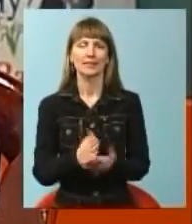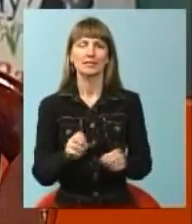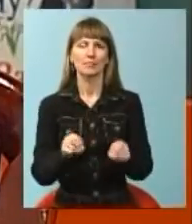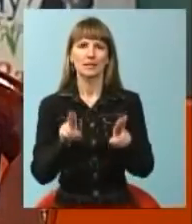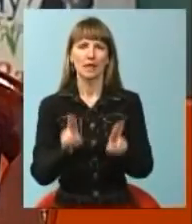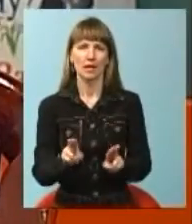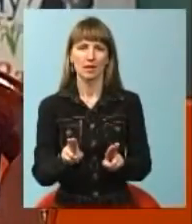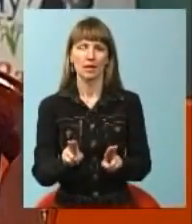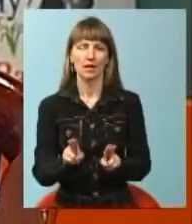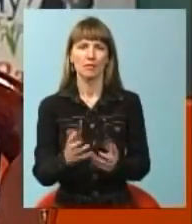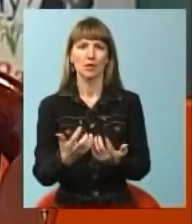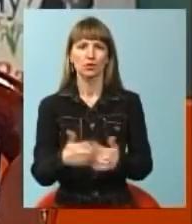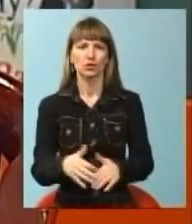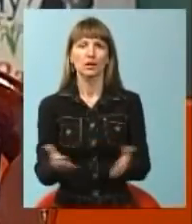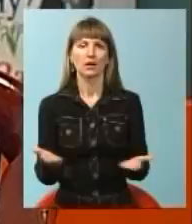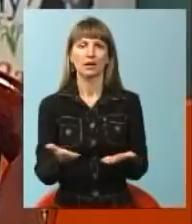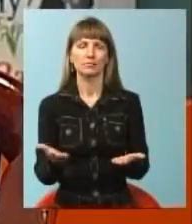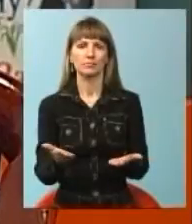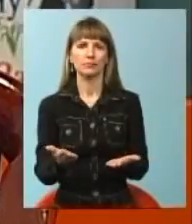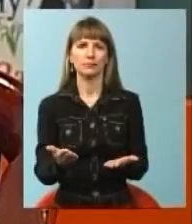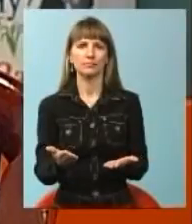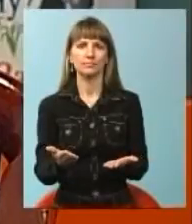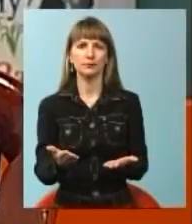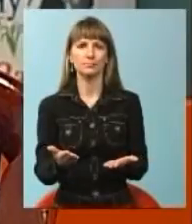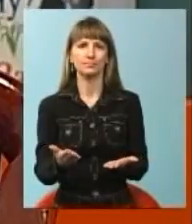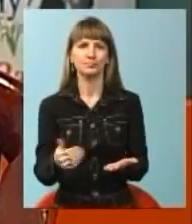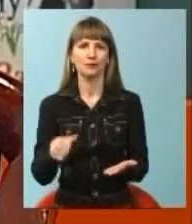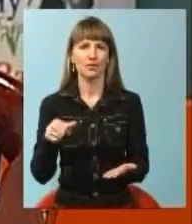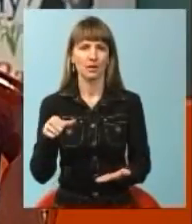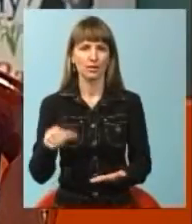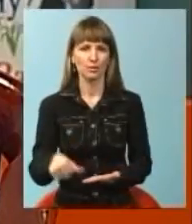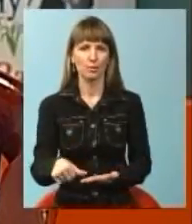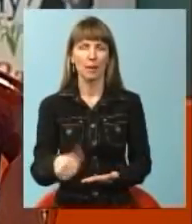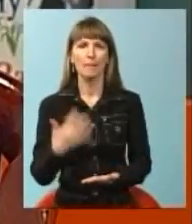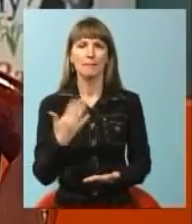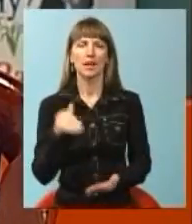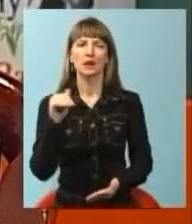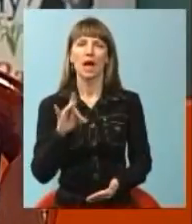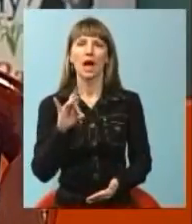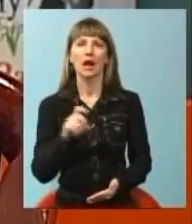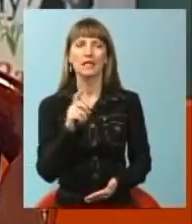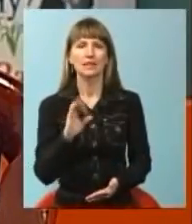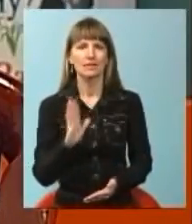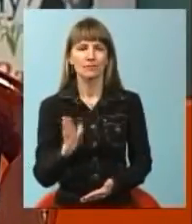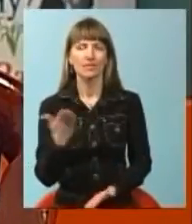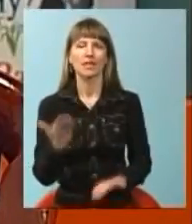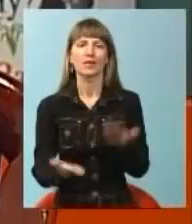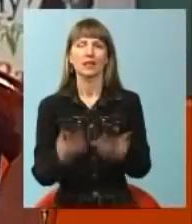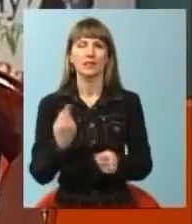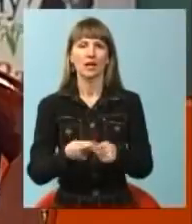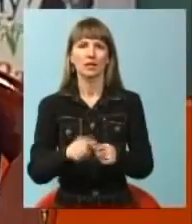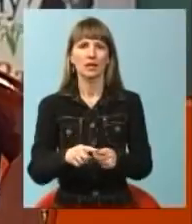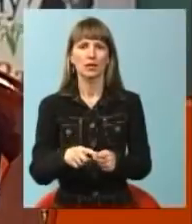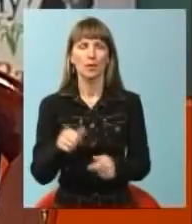спеціальна машина, яка нажимає на кнопку на пульті 5000 разів. Якщо цей